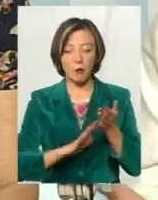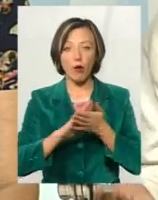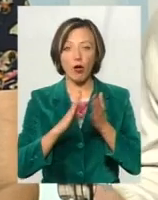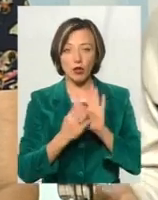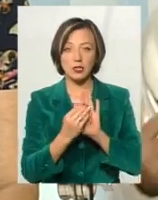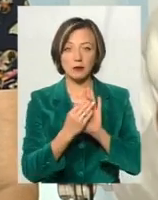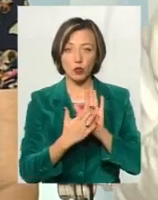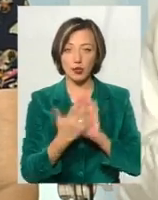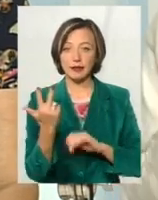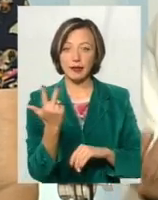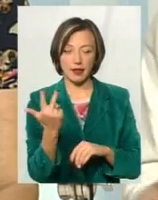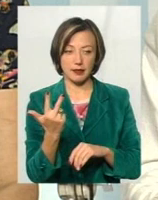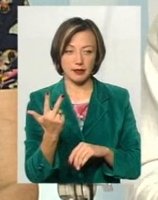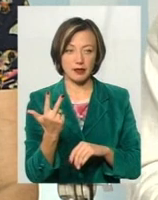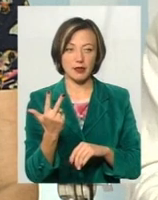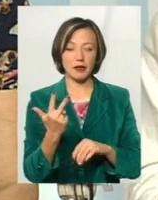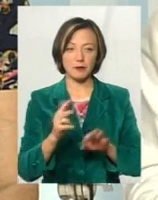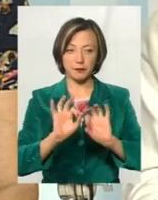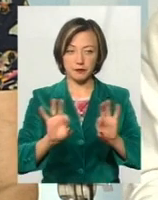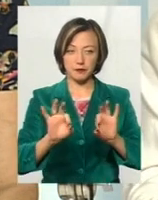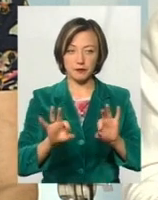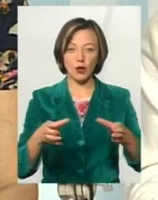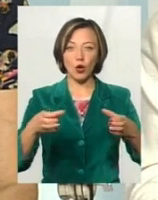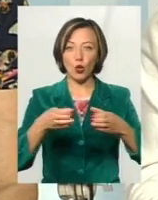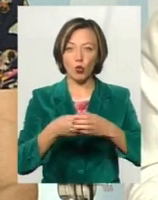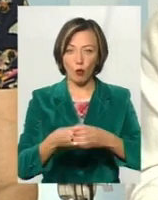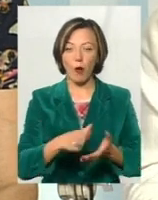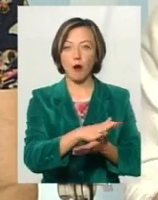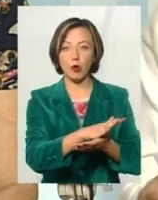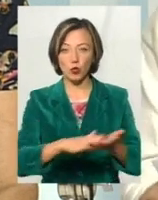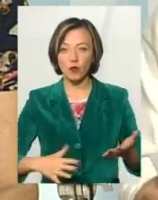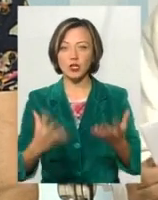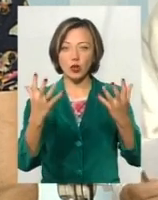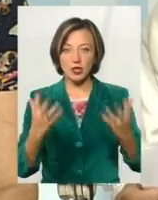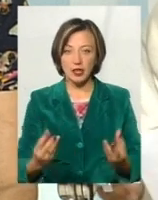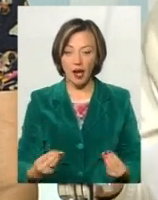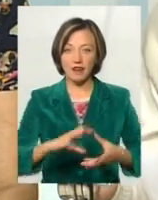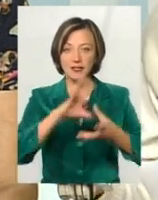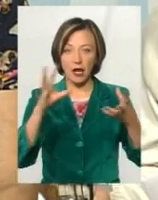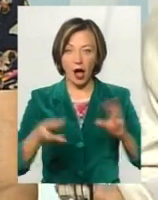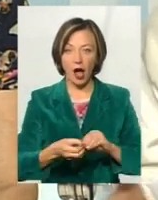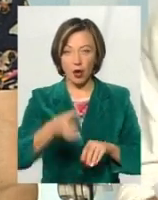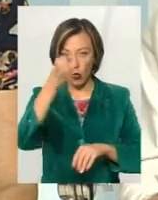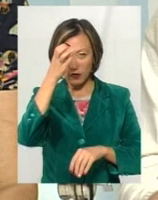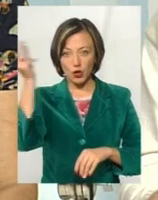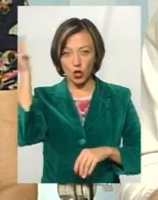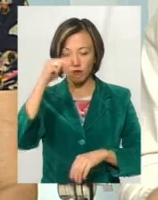записано. Пункт третій, я просто хочу його зацитувати. Група продовженого дня загальноосвітнього навчального